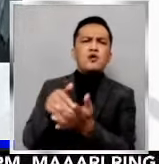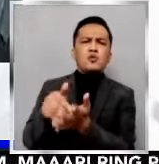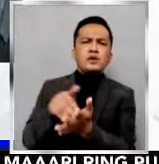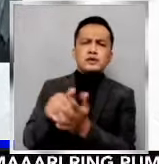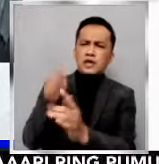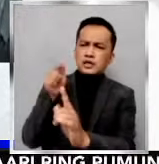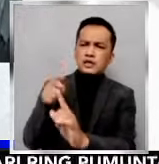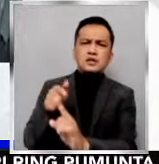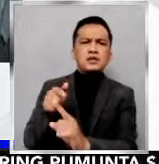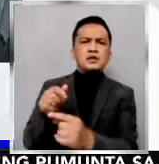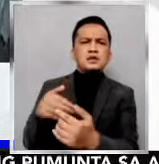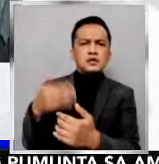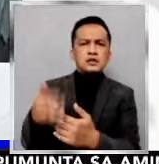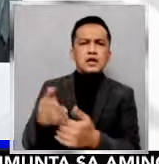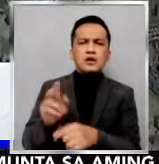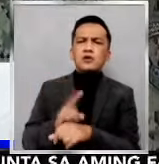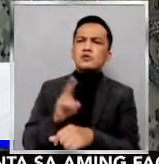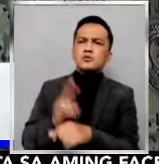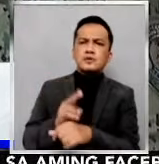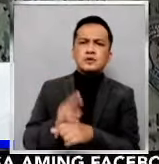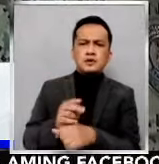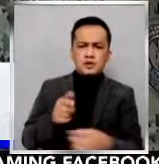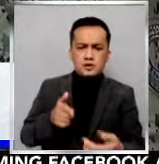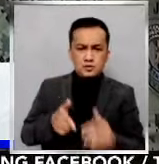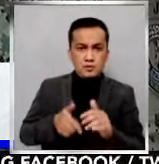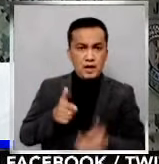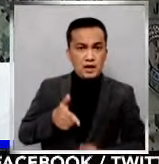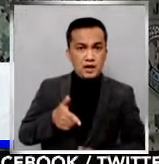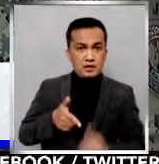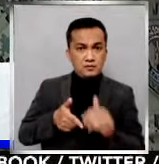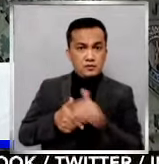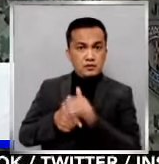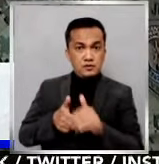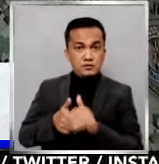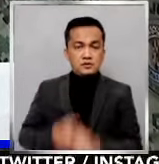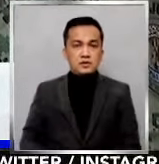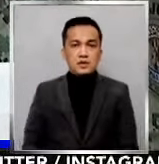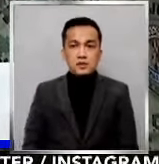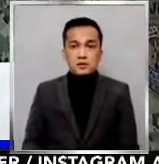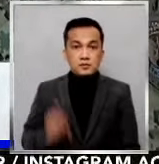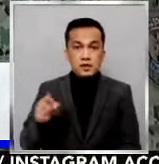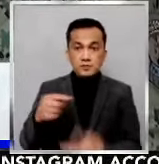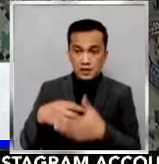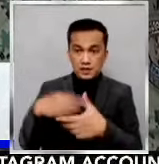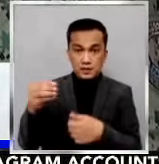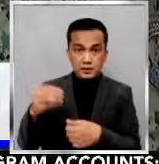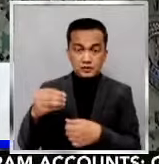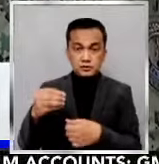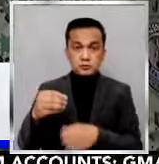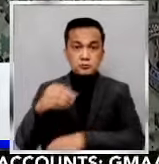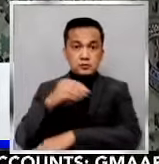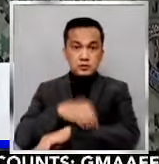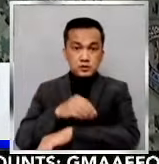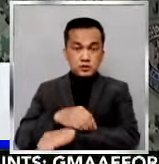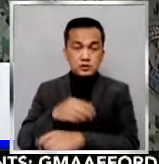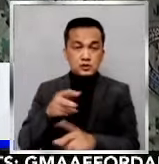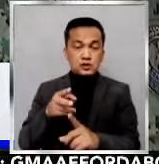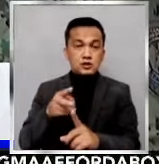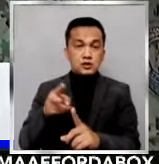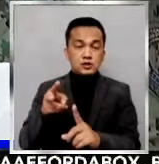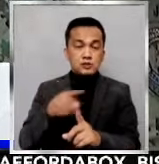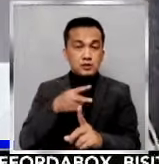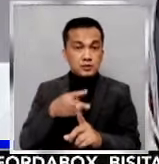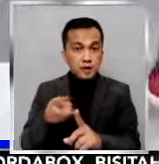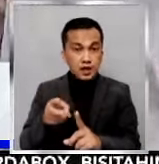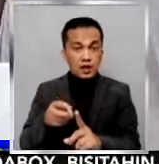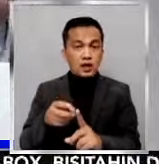ang gamit po nila mga short firearms. Paglabas po nila ng establishment, tung kanilang nabiktima, magpapalit po sila ng kanilang